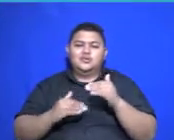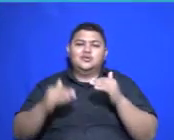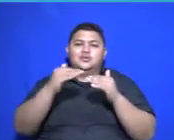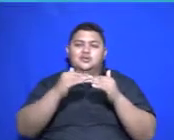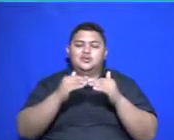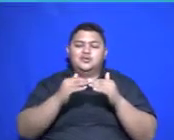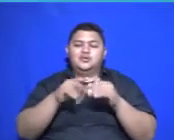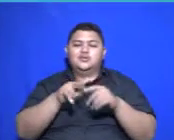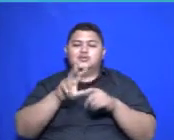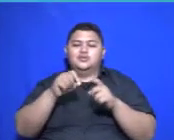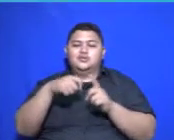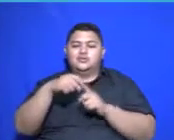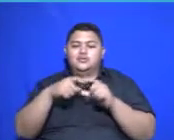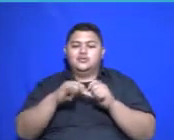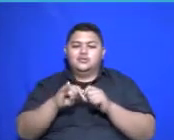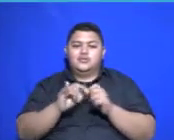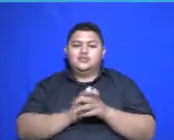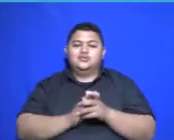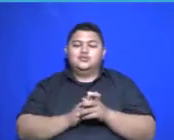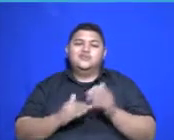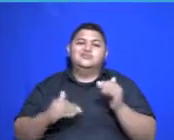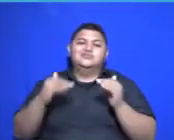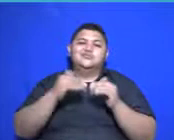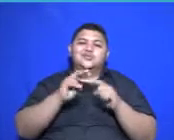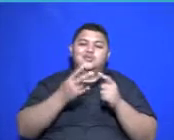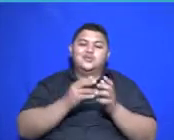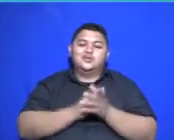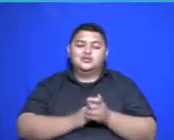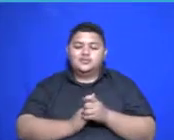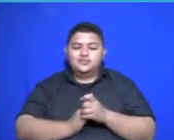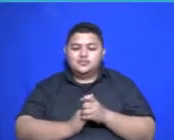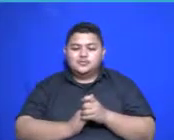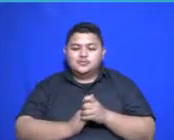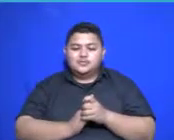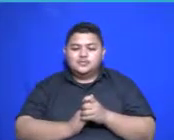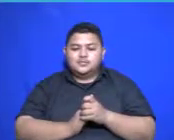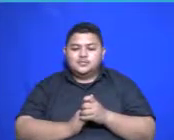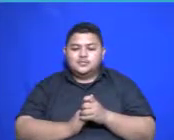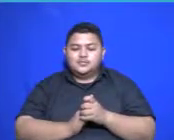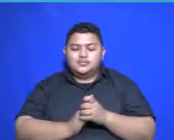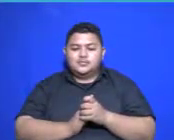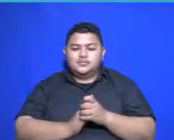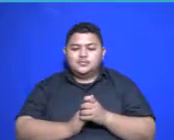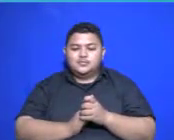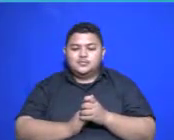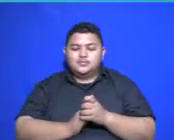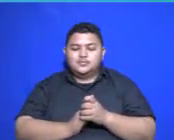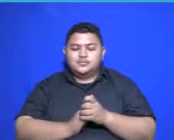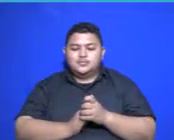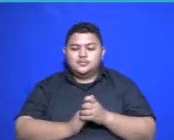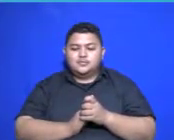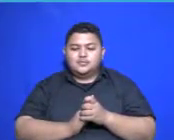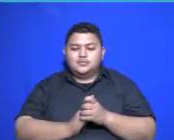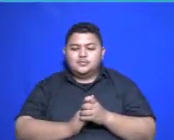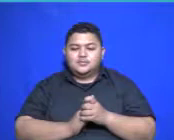di bidang bidang vokasi apalagi hanya untuk ASEAN. Karena kita tahu di atas kita itu kita tidak lihat, kita di sini tidak lihat. Tapi itu